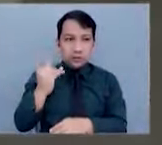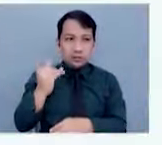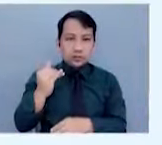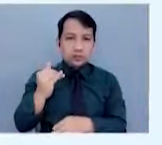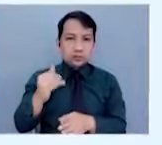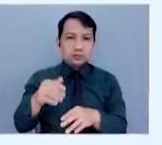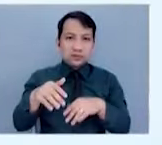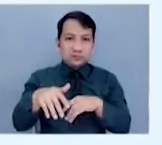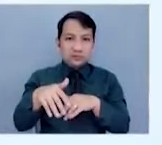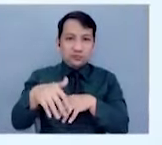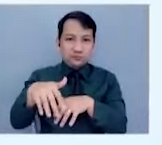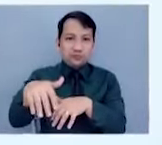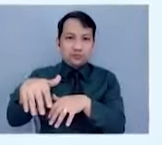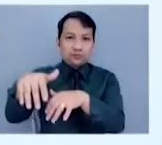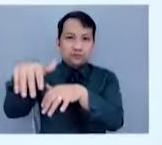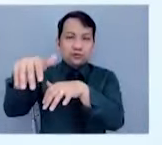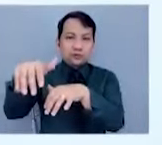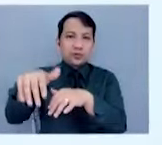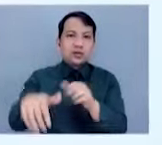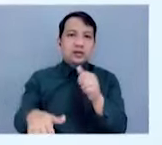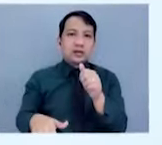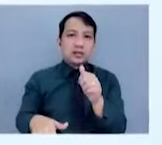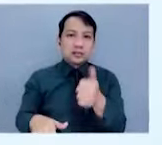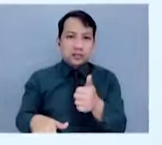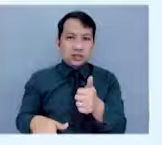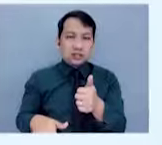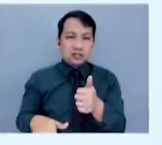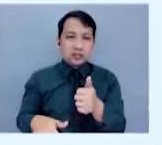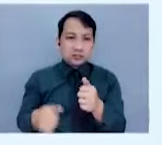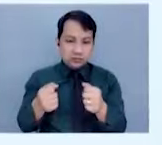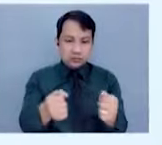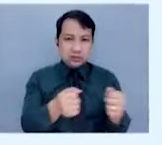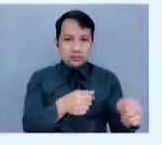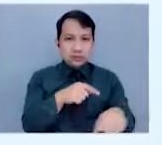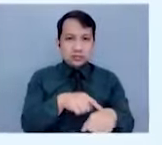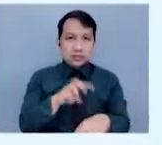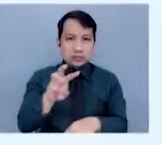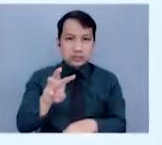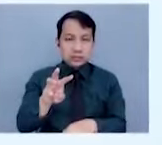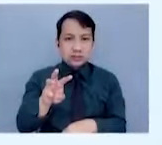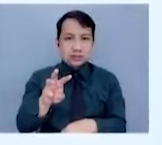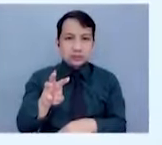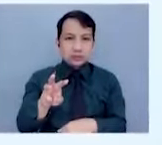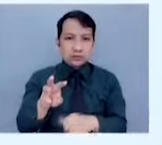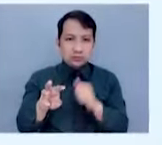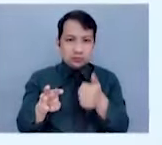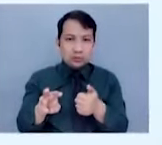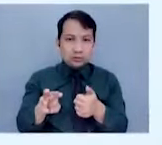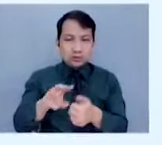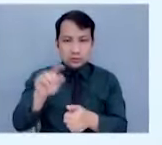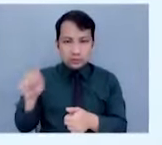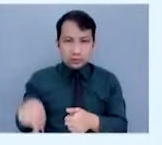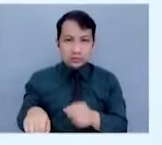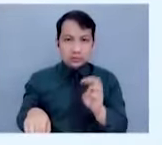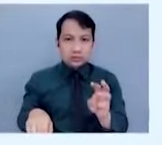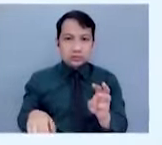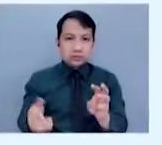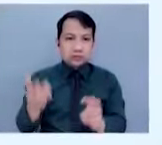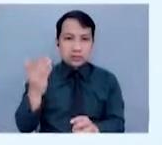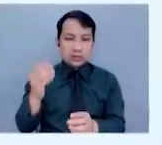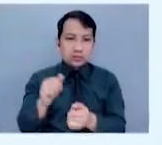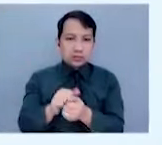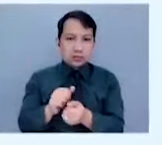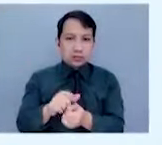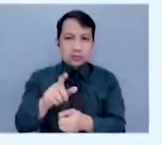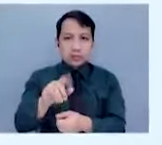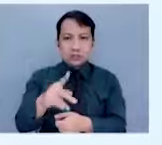taon. Higit 10 kalsada ang isasara mula alas 6 ng gabi bukas hanggang alas 6 ng umaga ng Biyernes Santo. Kabilang ang Tikling